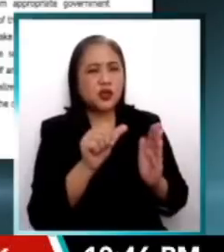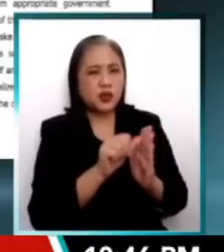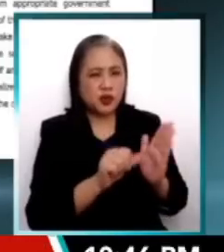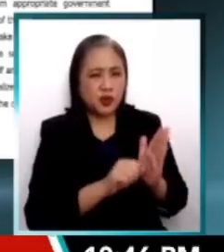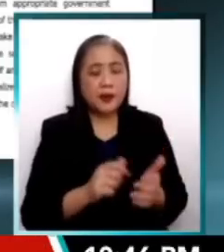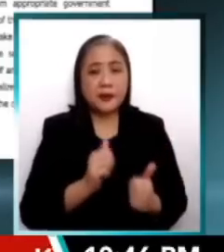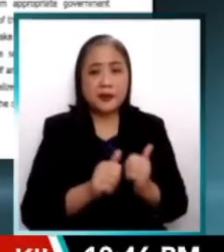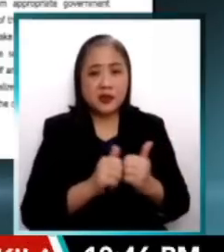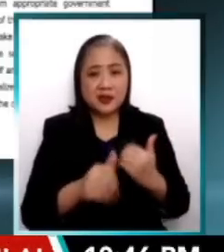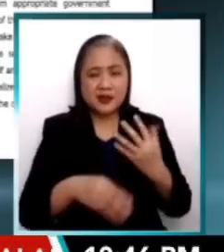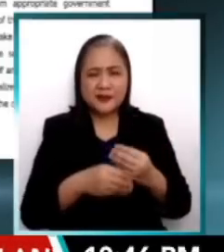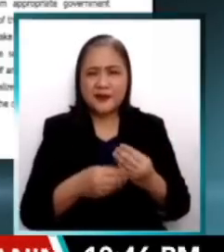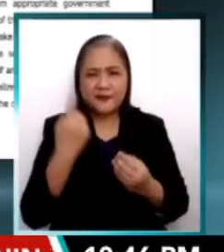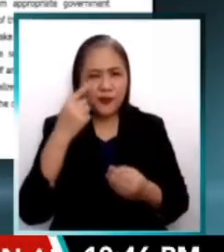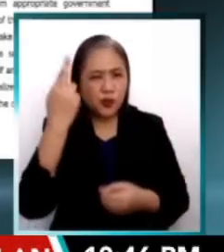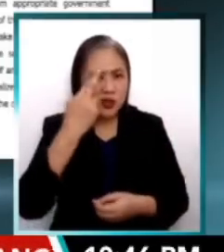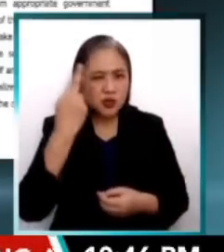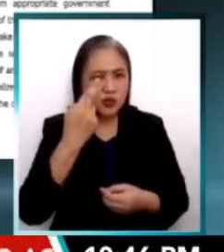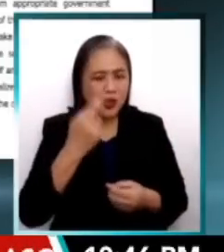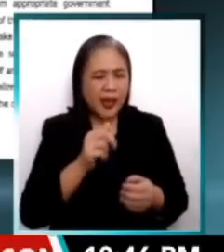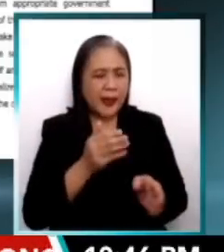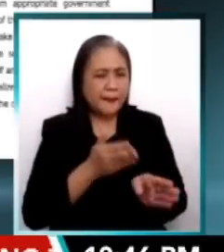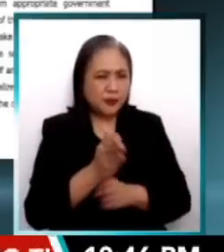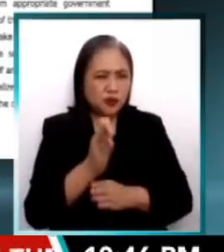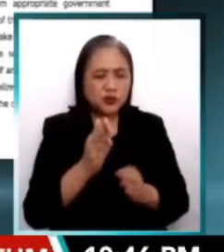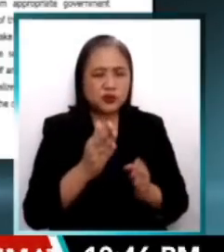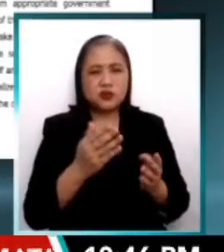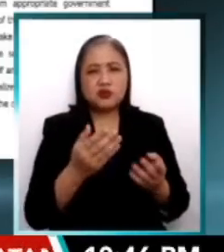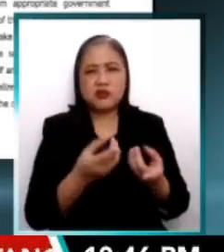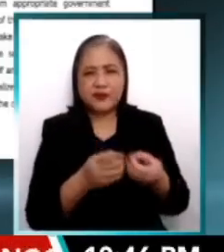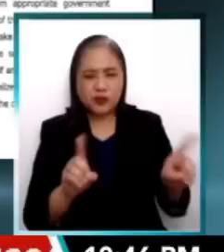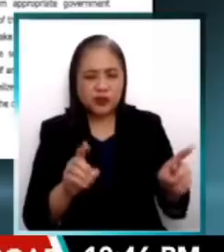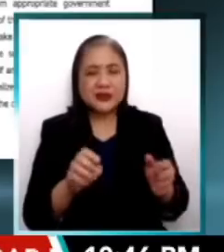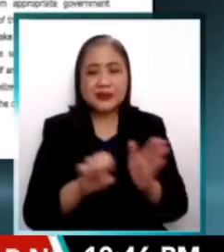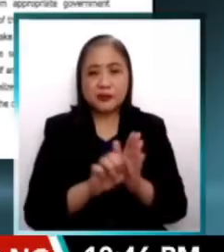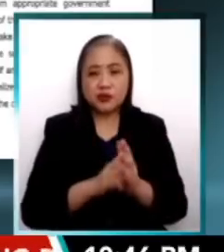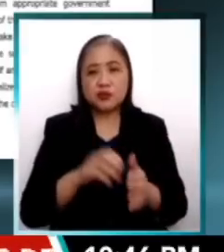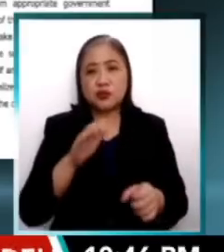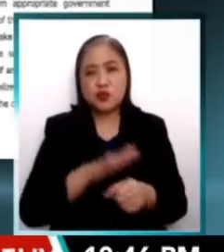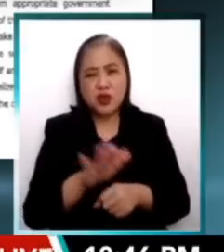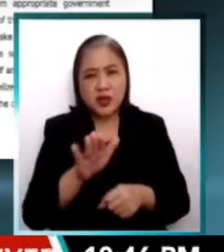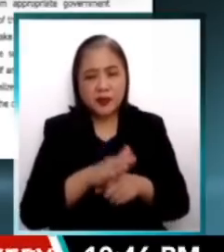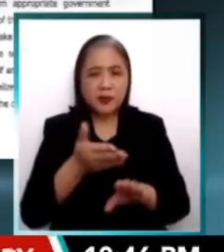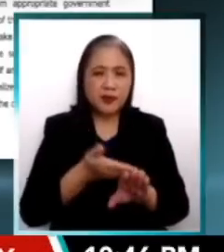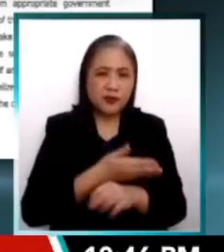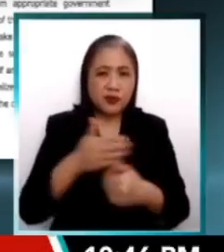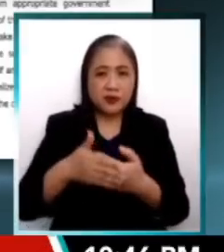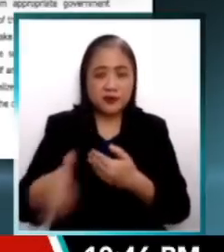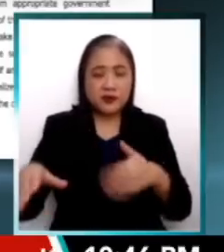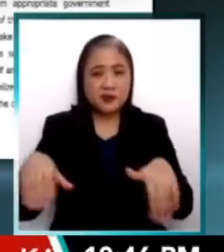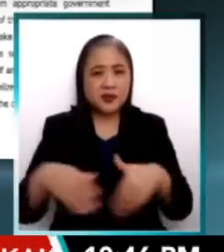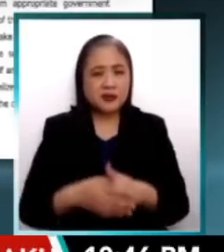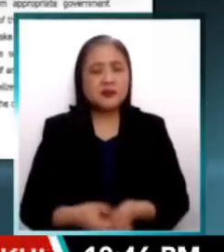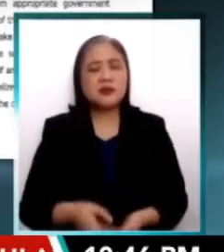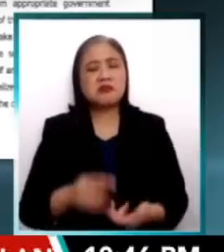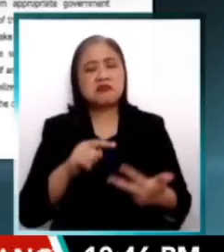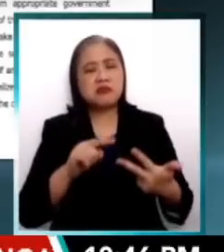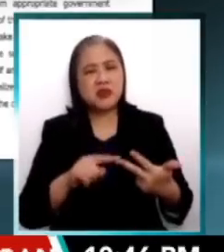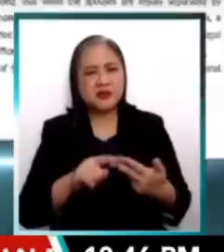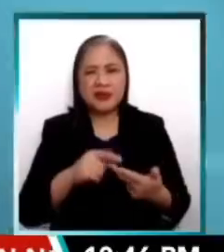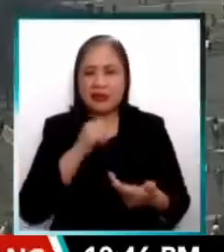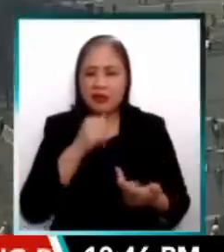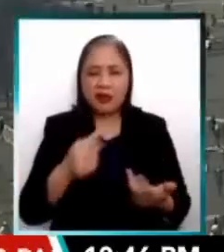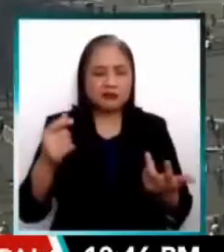mga grounds for absolute divorce ang rape o pangahalay bago o matapos ang kasal at irreconcilable marital